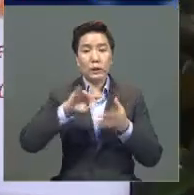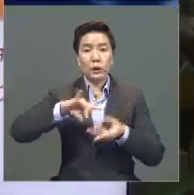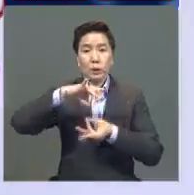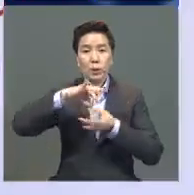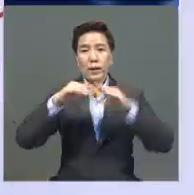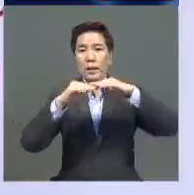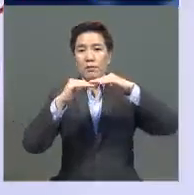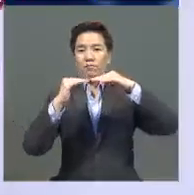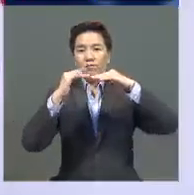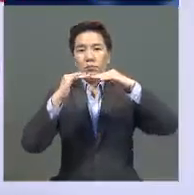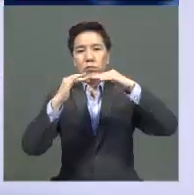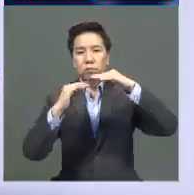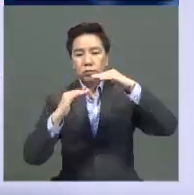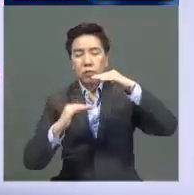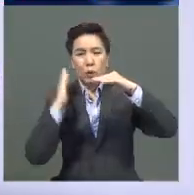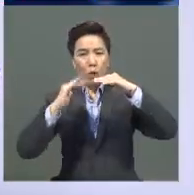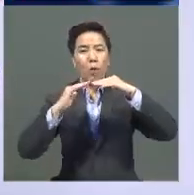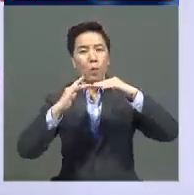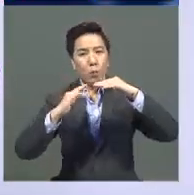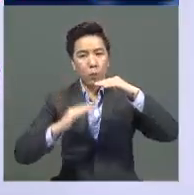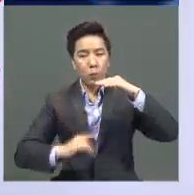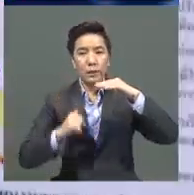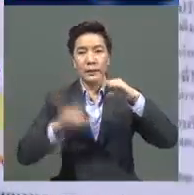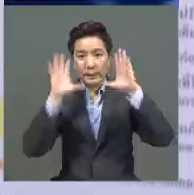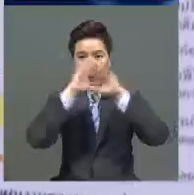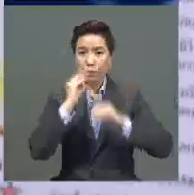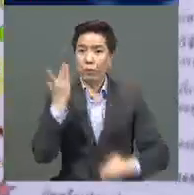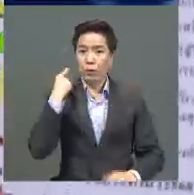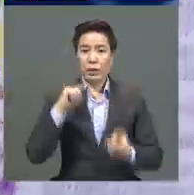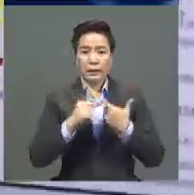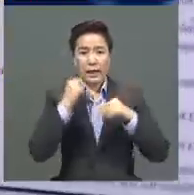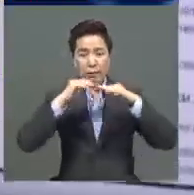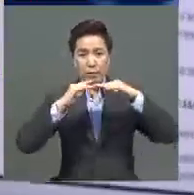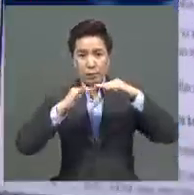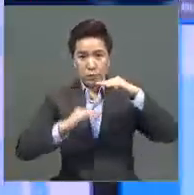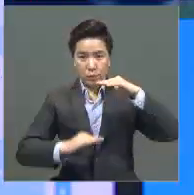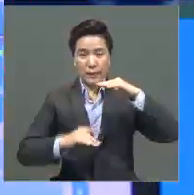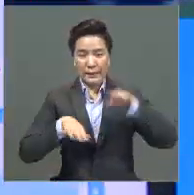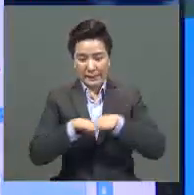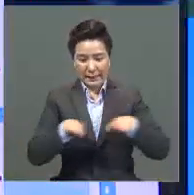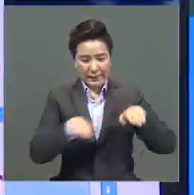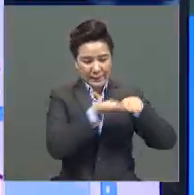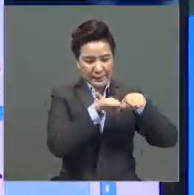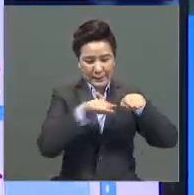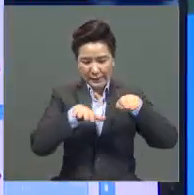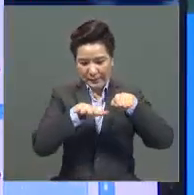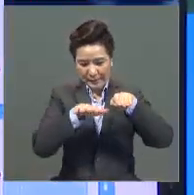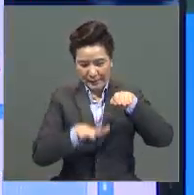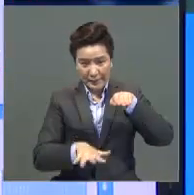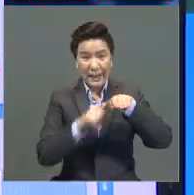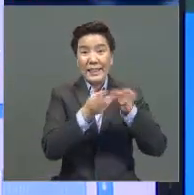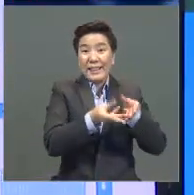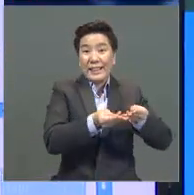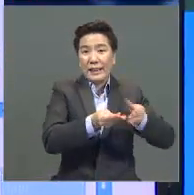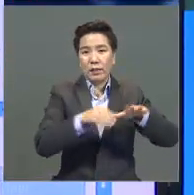จุดสูงสุดมาแล้วและจะลดลงตามลำดับโดยช่วงค่ำวานนี้ครับระดับน้ำลดลงต่ำกว่าระดับตลิ่งแล้วคาดว่าจะ